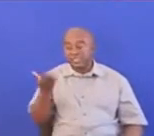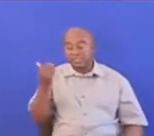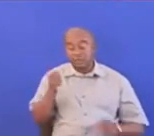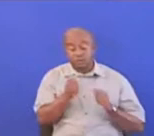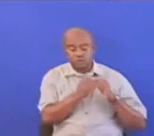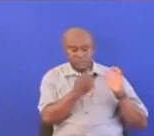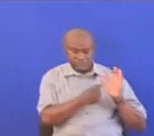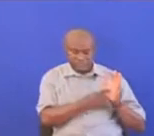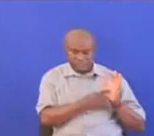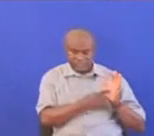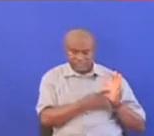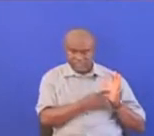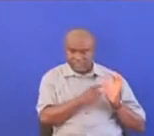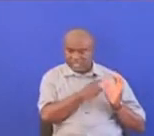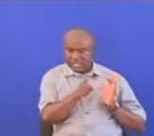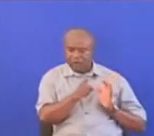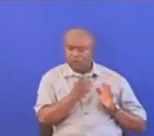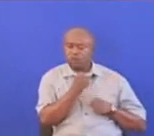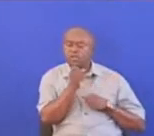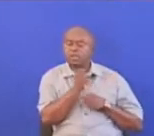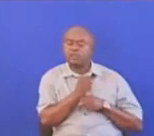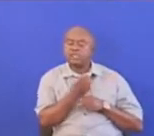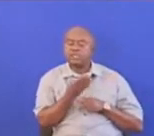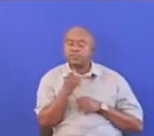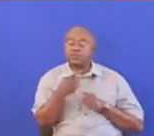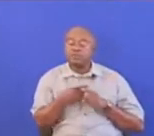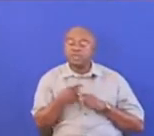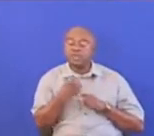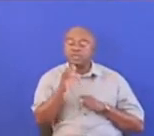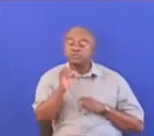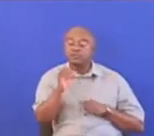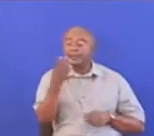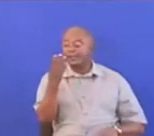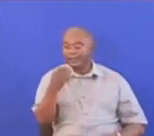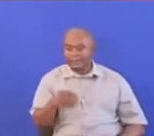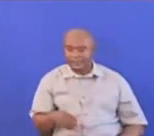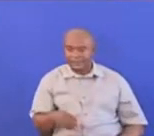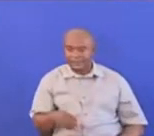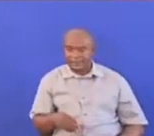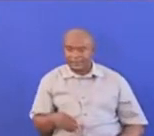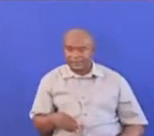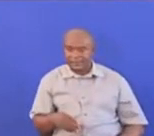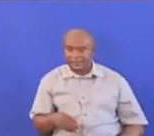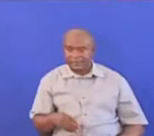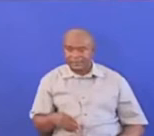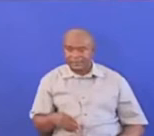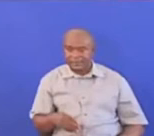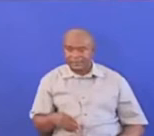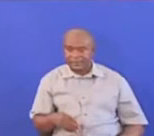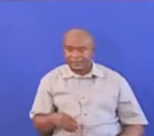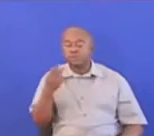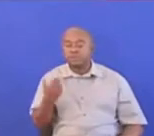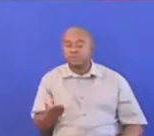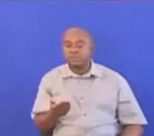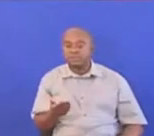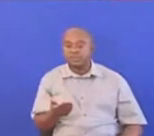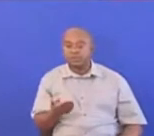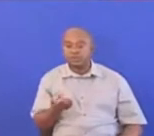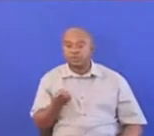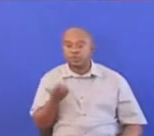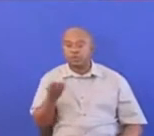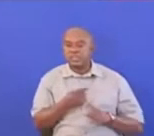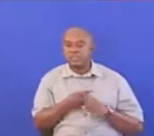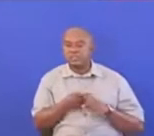16, bado TANAPA walikuwa na bajeti ya bilioni 104. Hifadhi zikaongezeka kuwa 22, TANAPA wakawa wanapewa